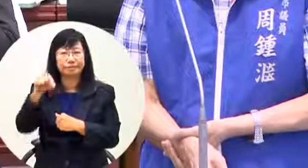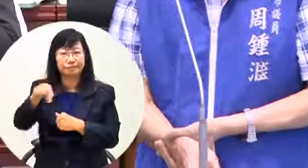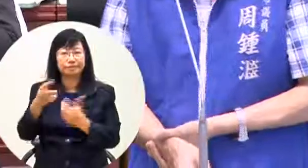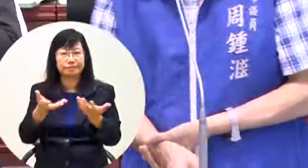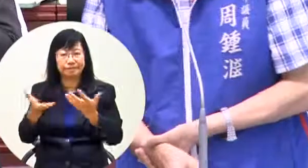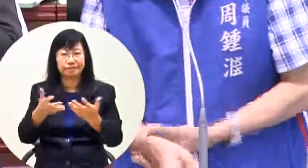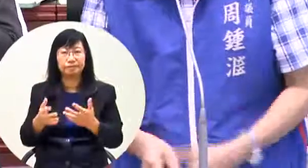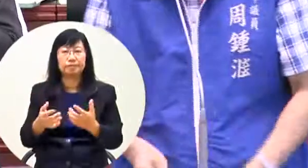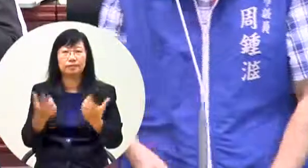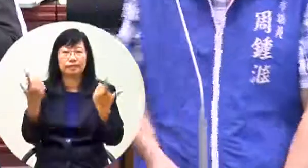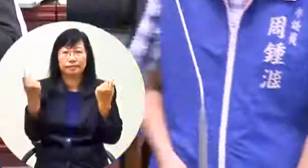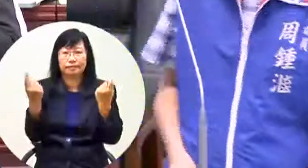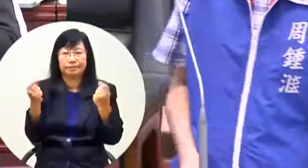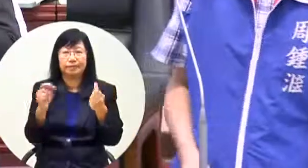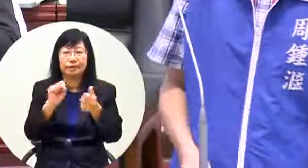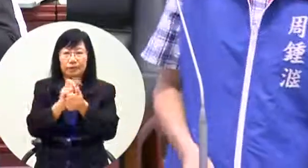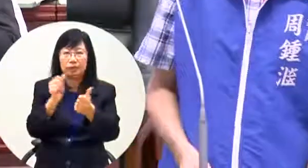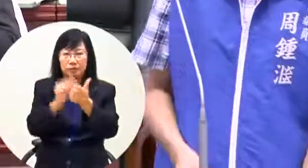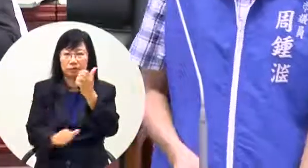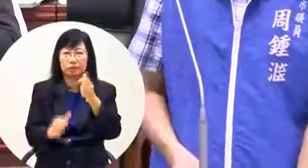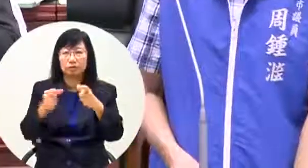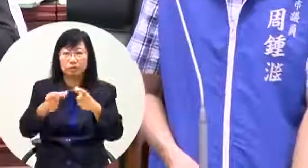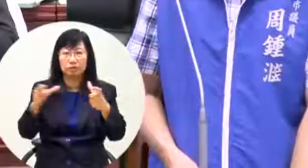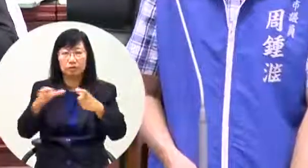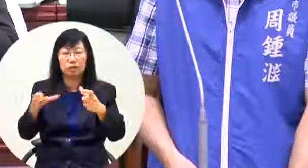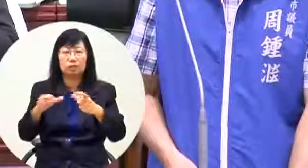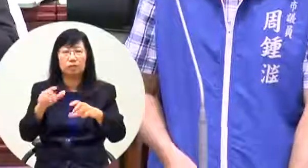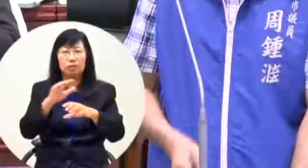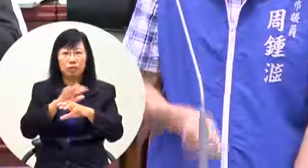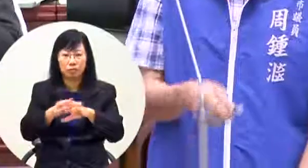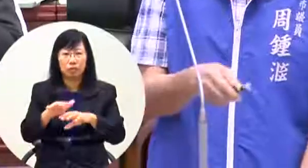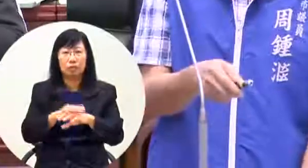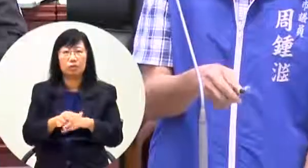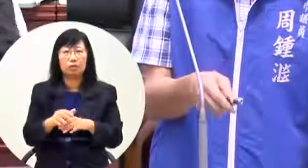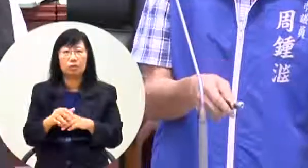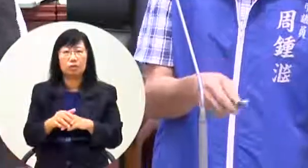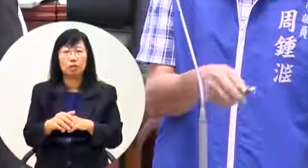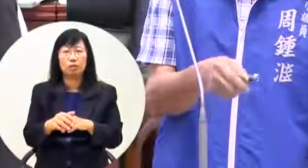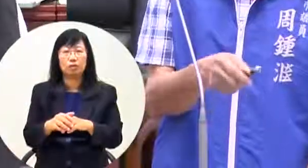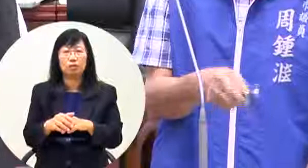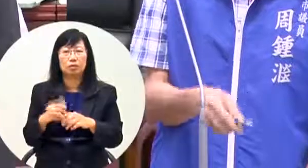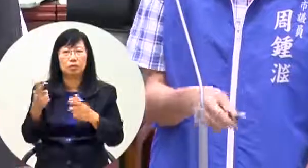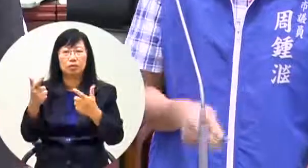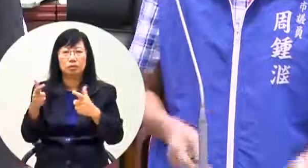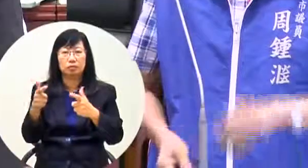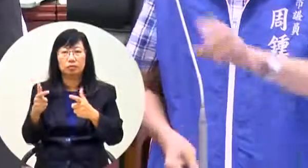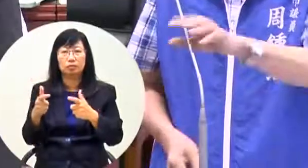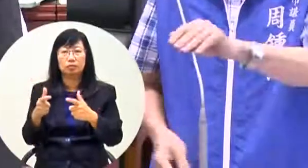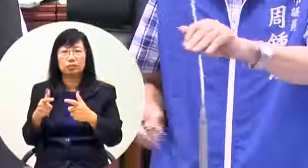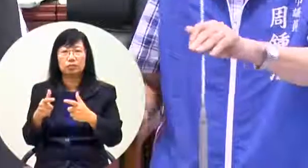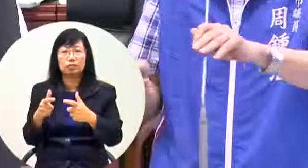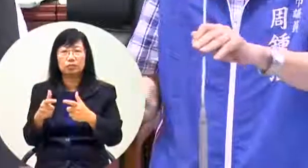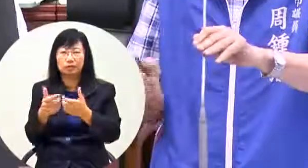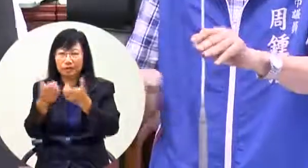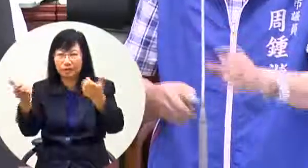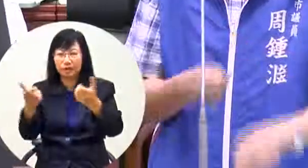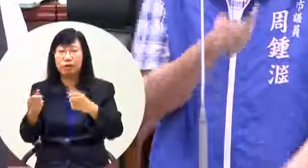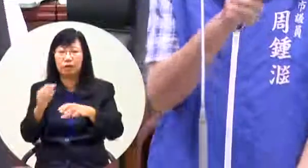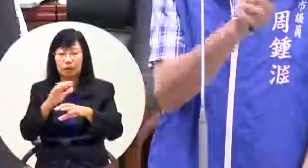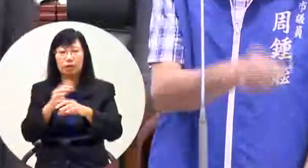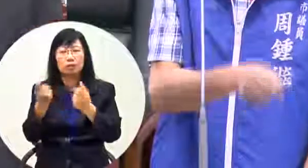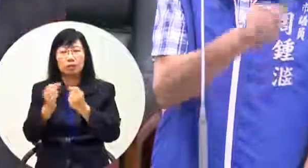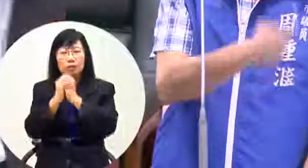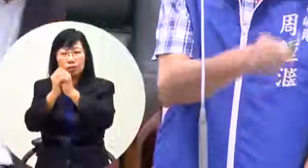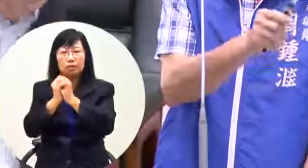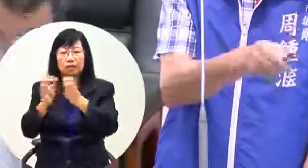一样，在对议员拢无什么大水吧，我一样拜托哦，我们杨副市长去协调跟评估， 哦， 好不好？ 谢谢啊，